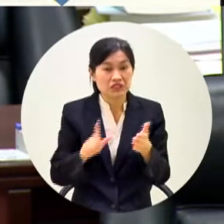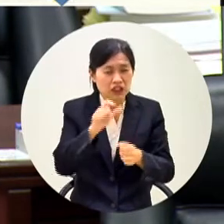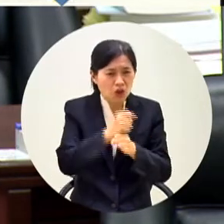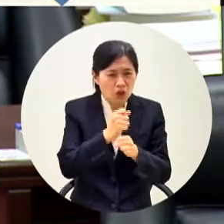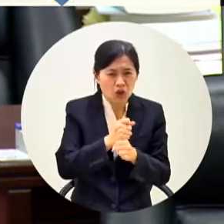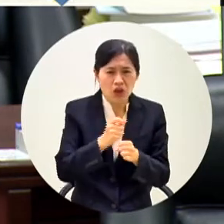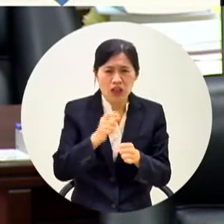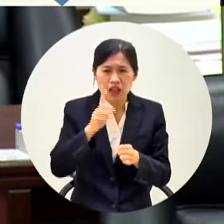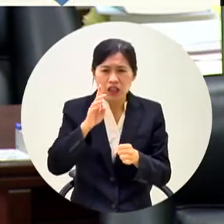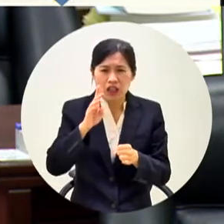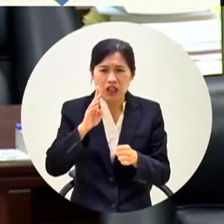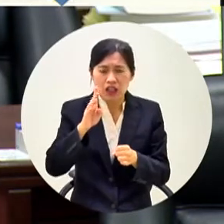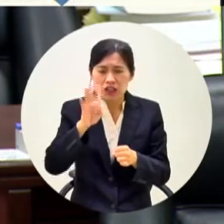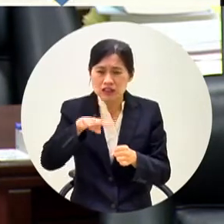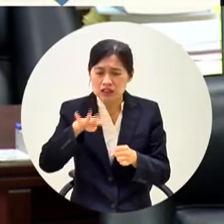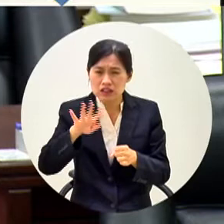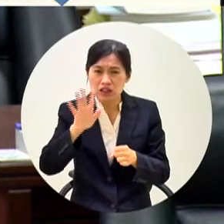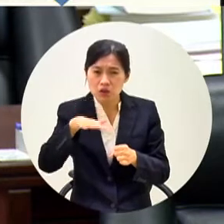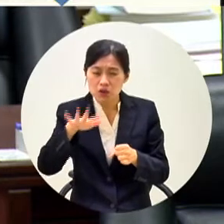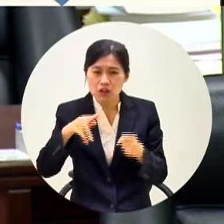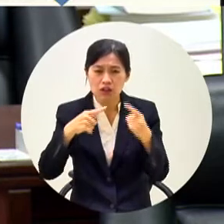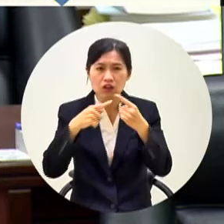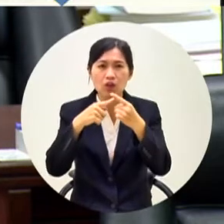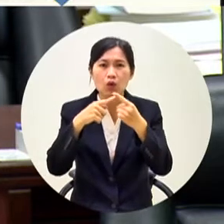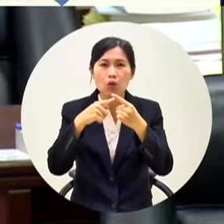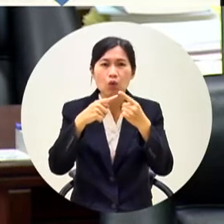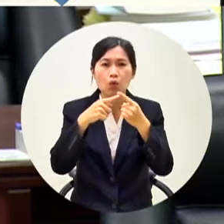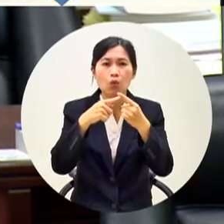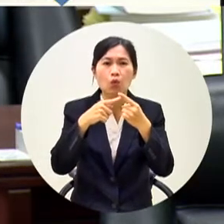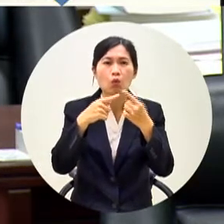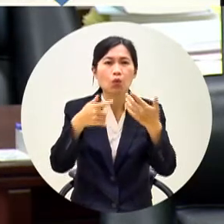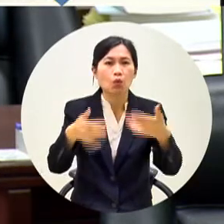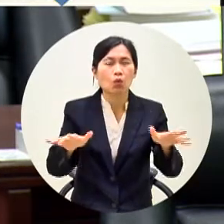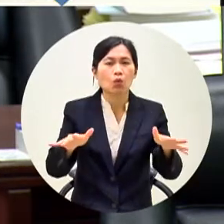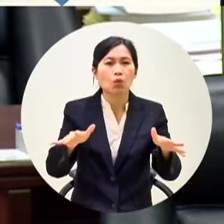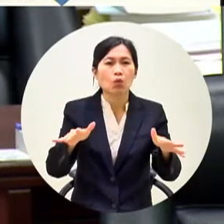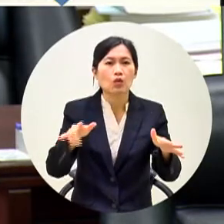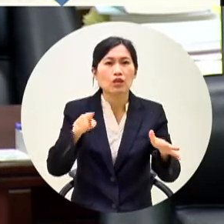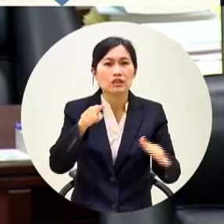4-5千人包括。你看这是哦，